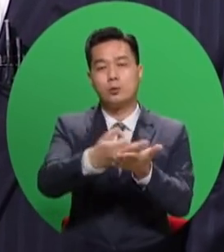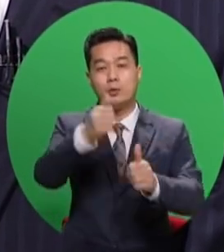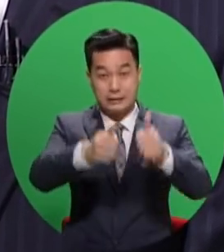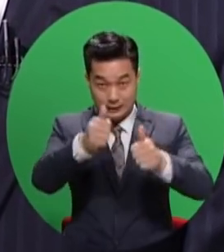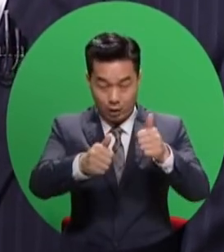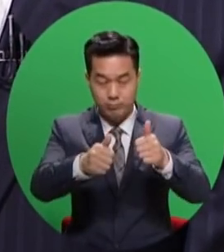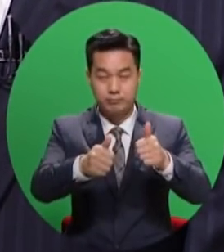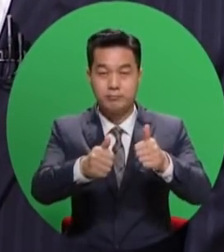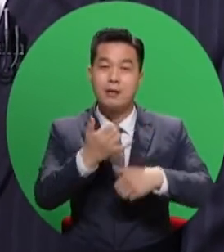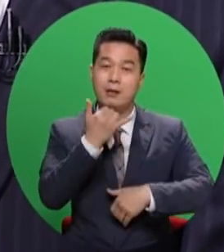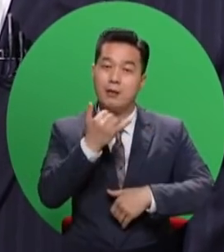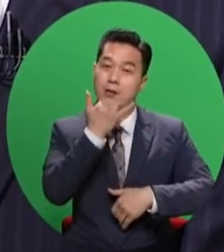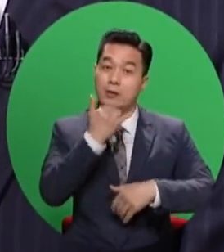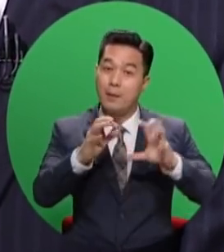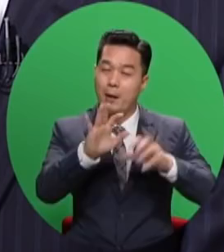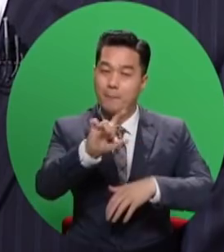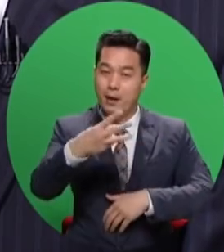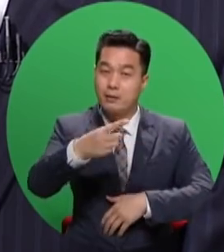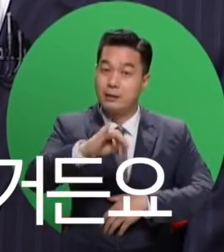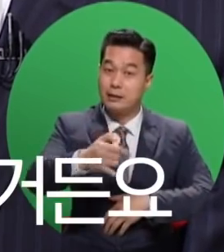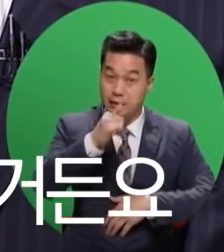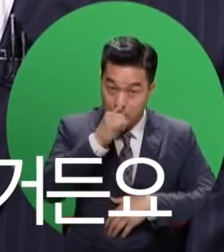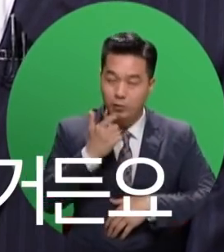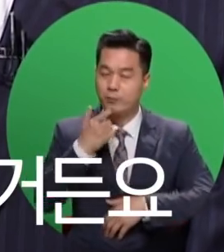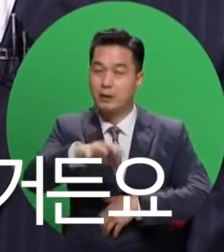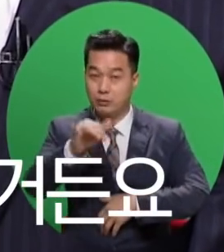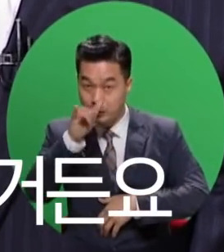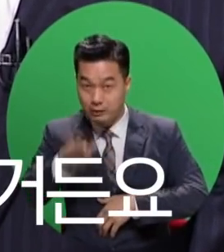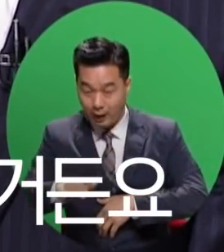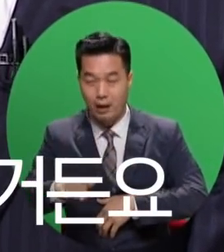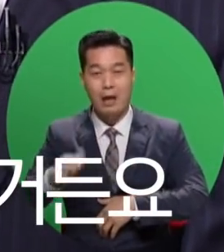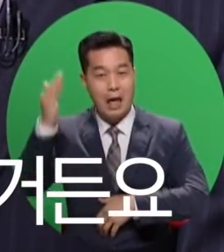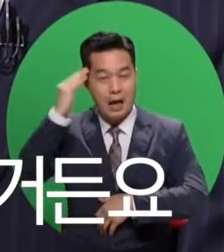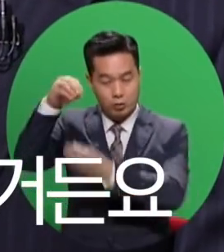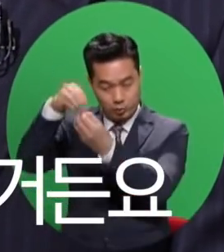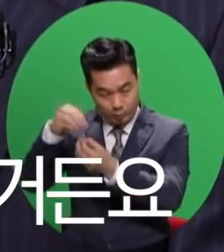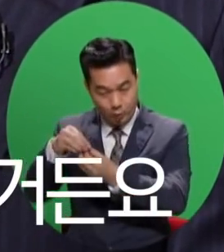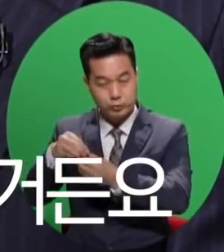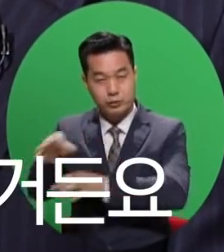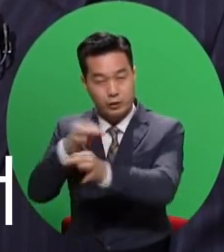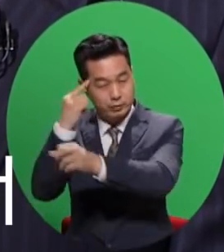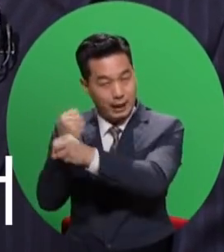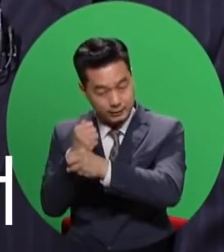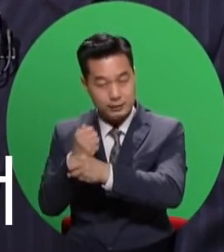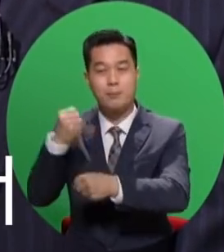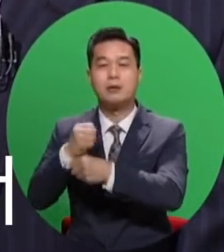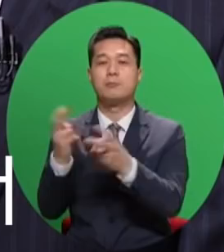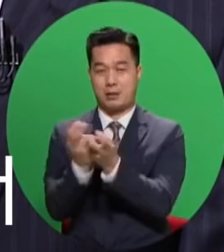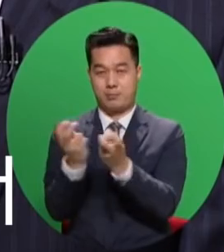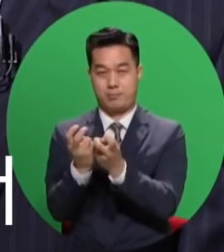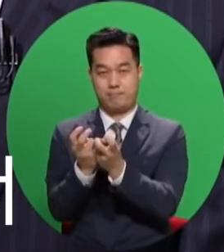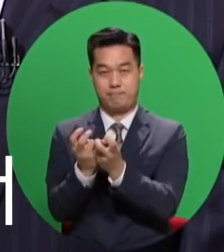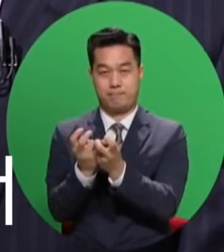슬라이드도 했고 저희는 안심 소득을 한국의 보수 경제학자들이 창 안하신 방법 이거든요 미국의 밀턴